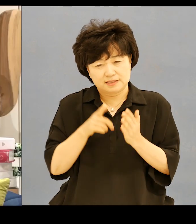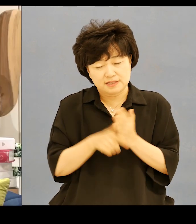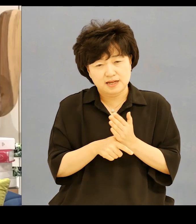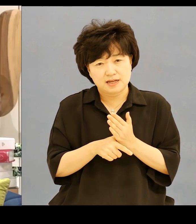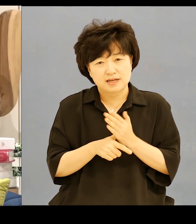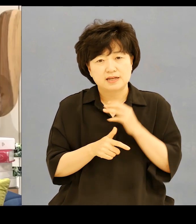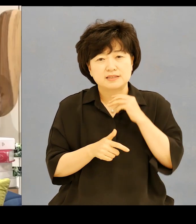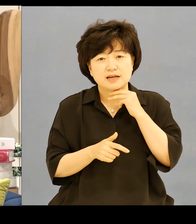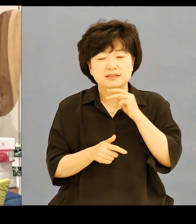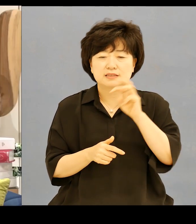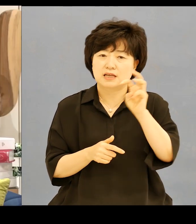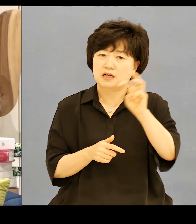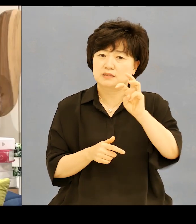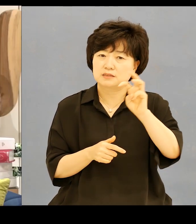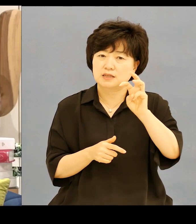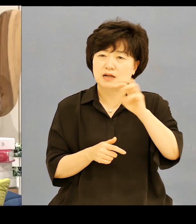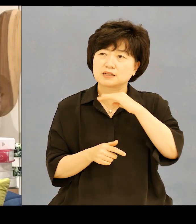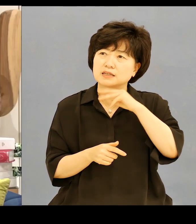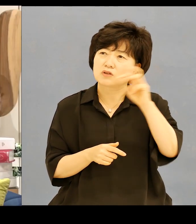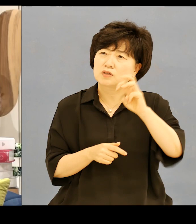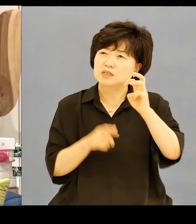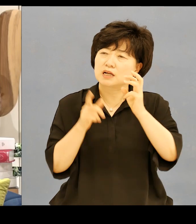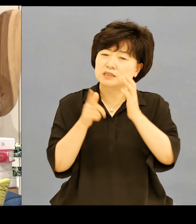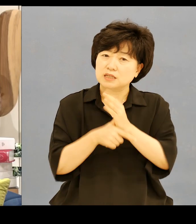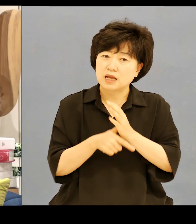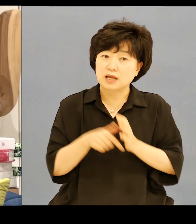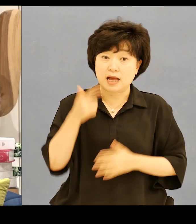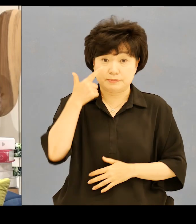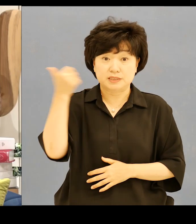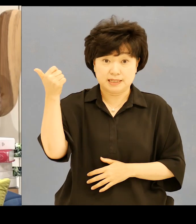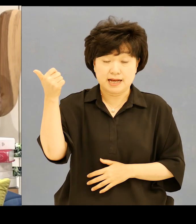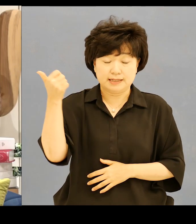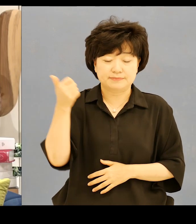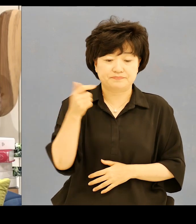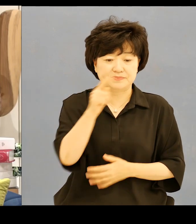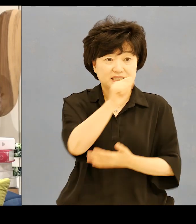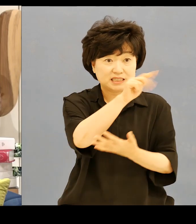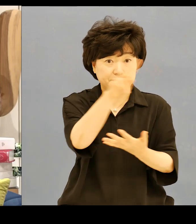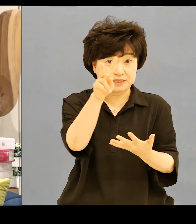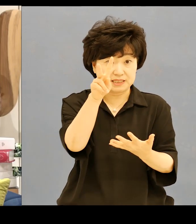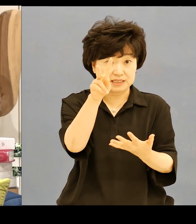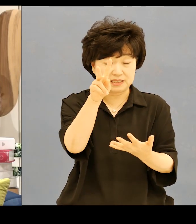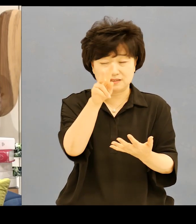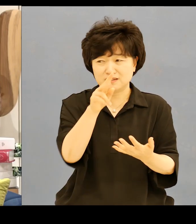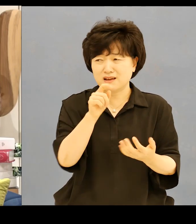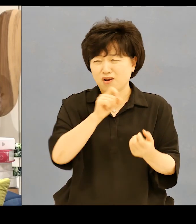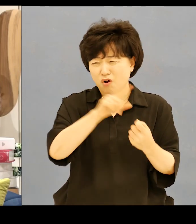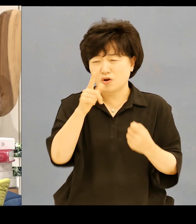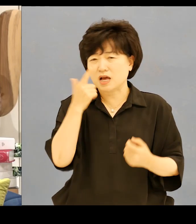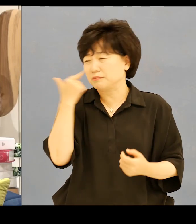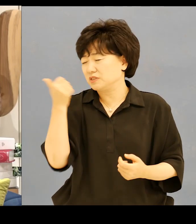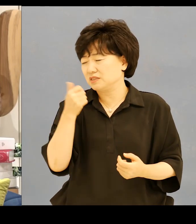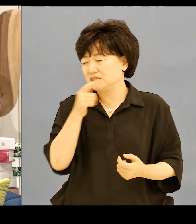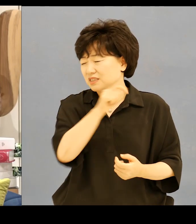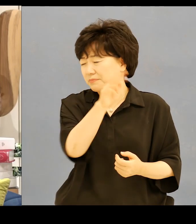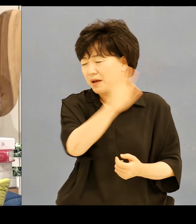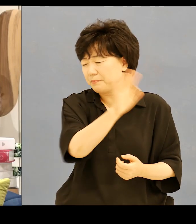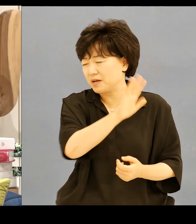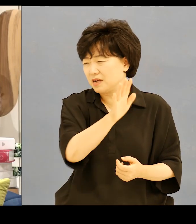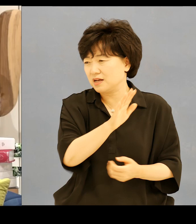거의 30살쯤 돼가지고 아버지께서 이제 TV를 거의 안 보세요.